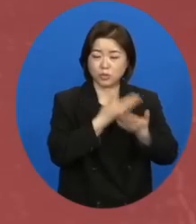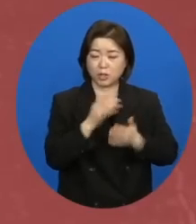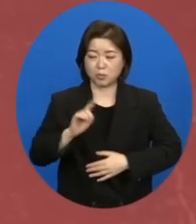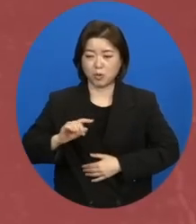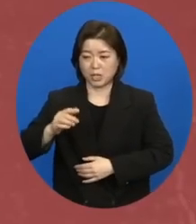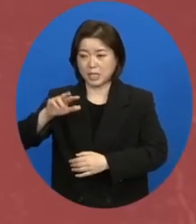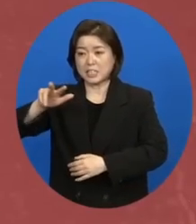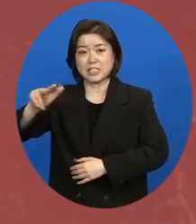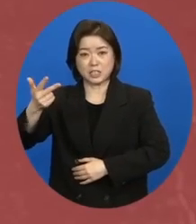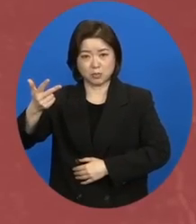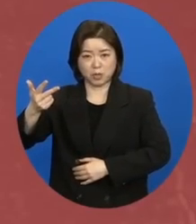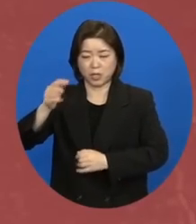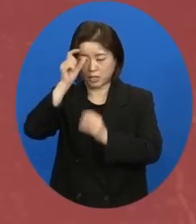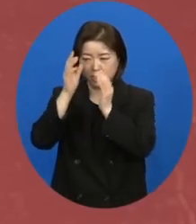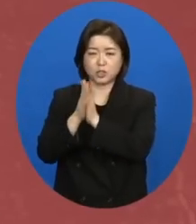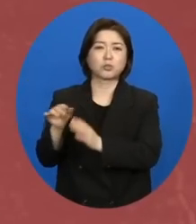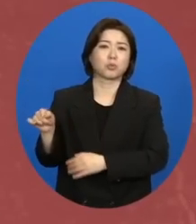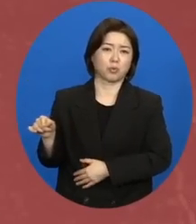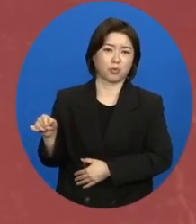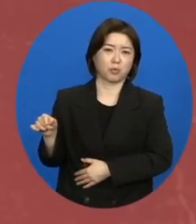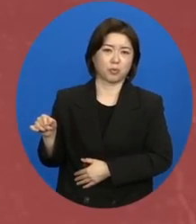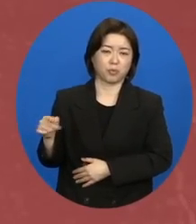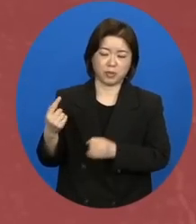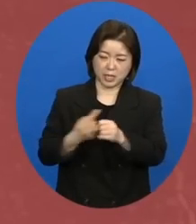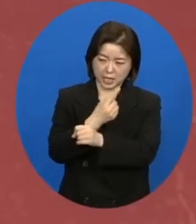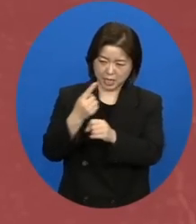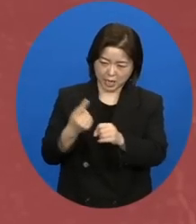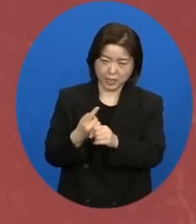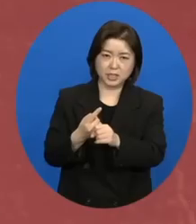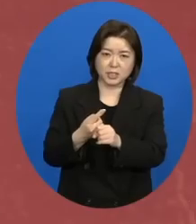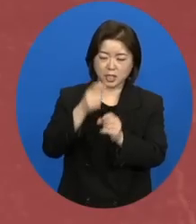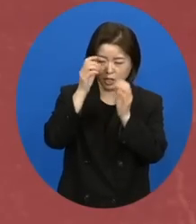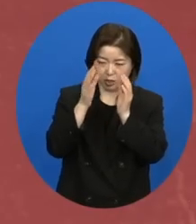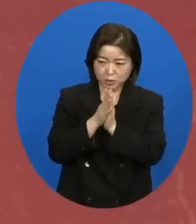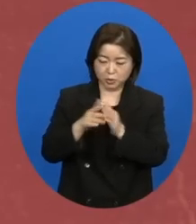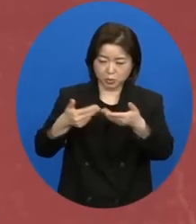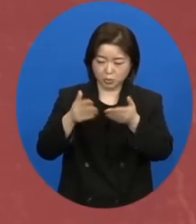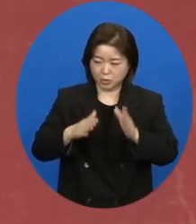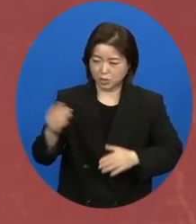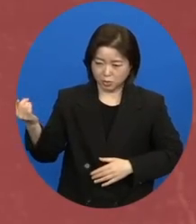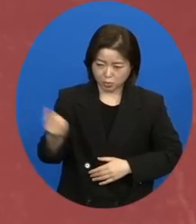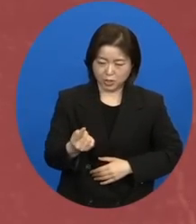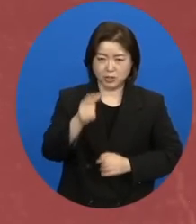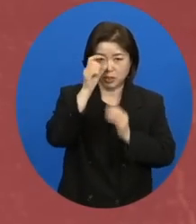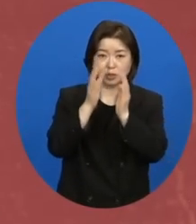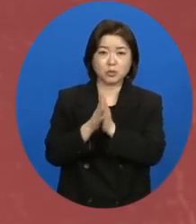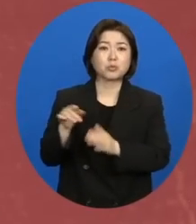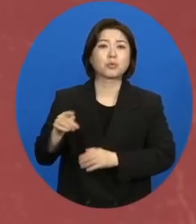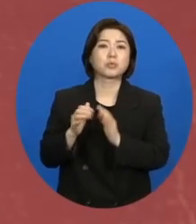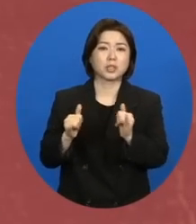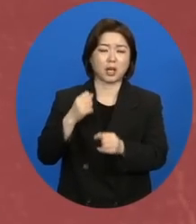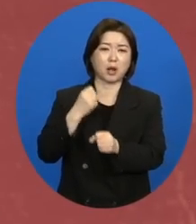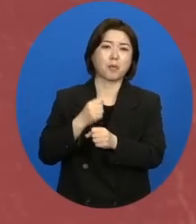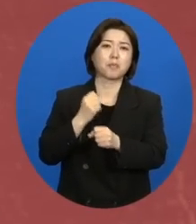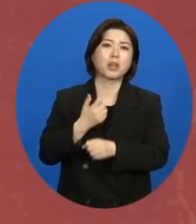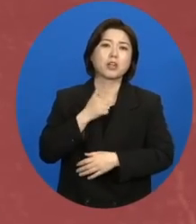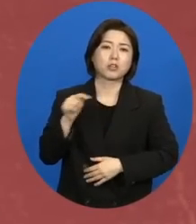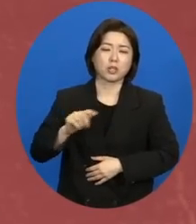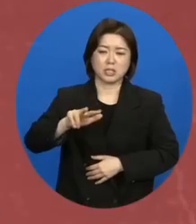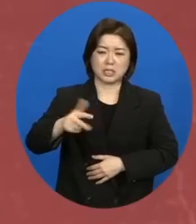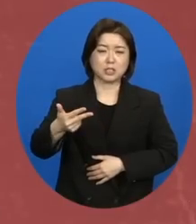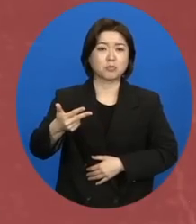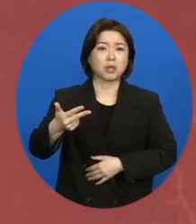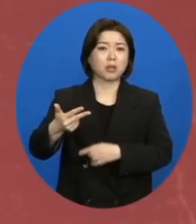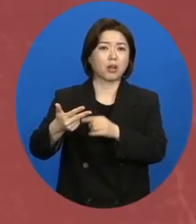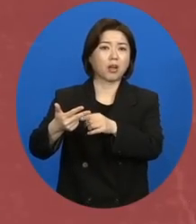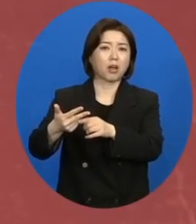700명이 기도 한 시간씩 기도실에 와서 기도하는 사람을 만들었더니 700명이